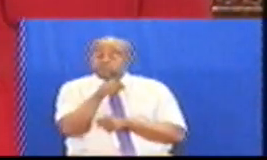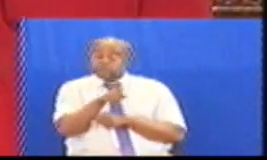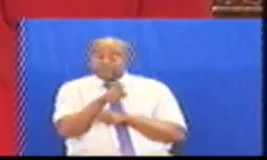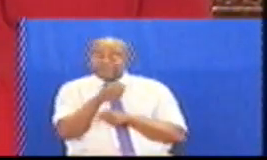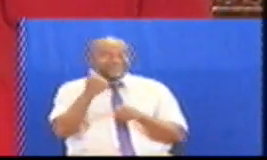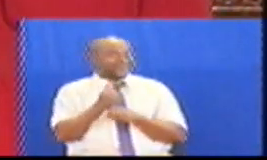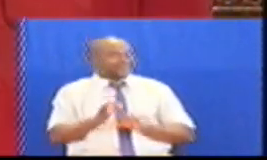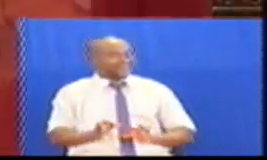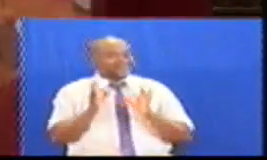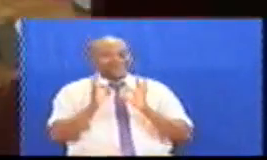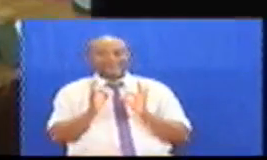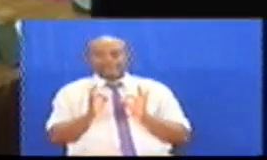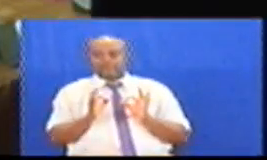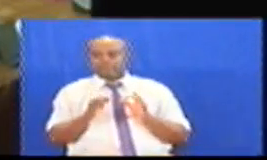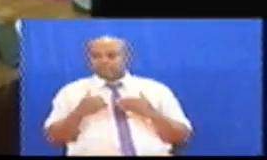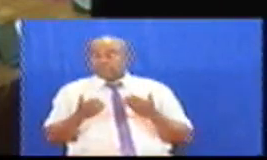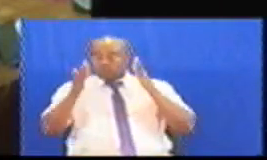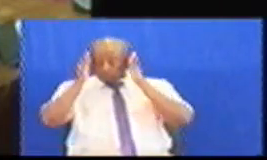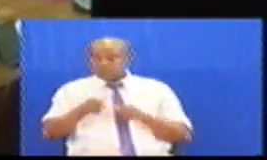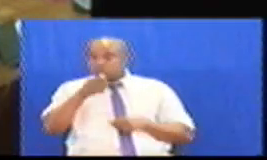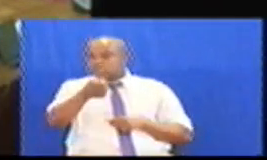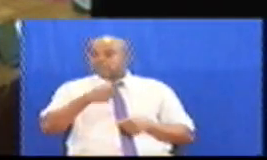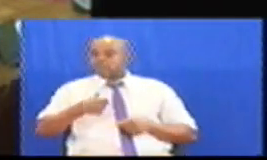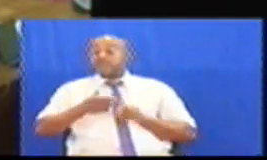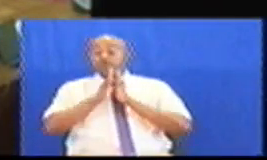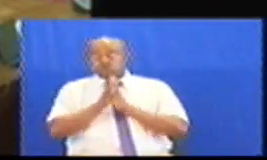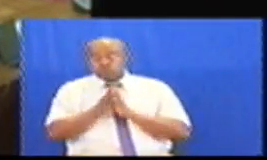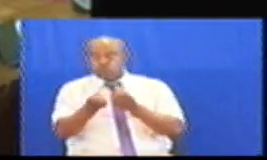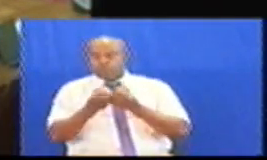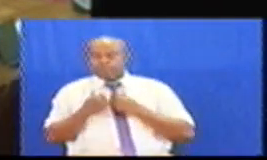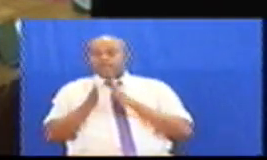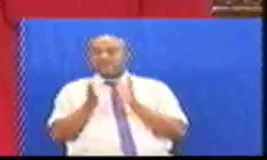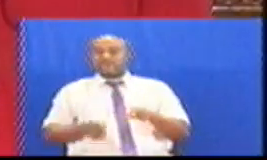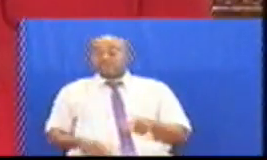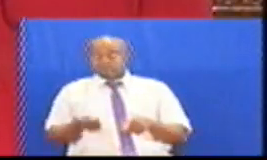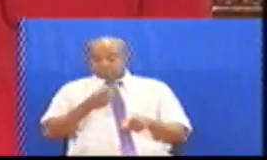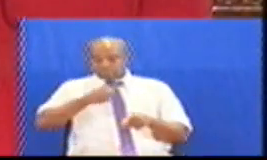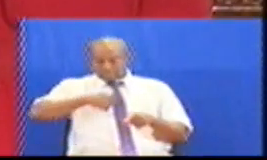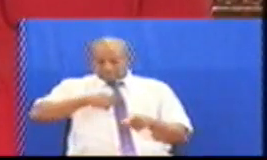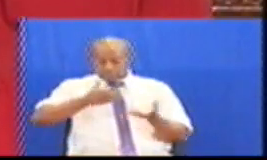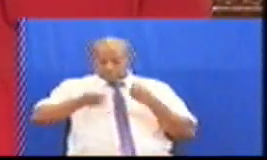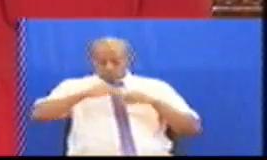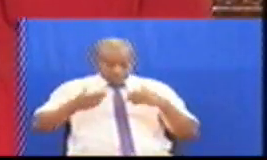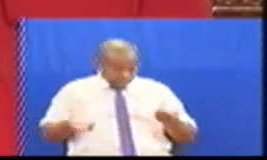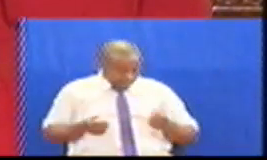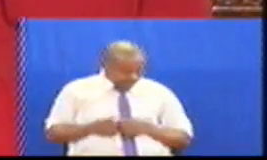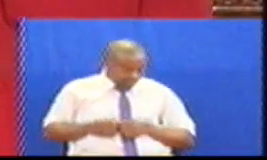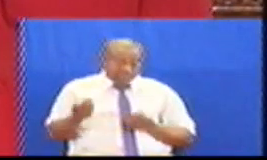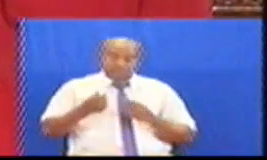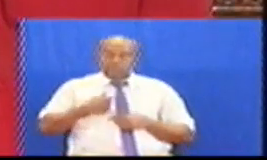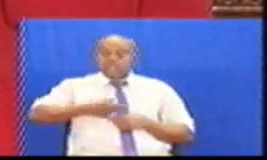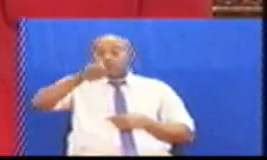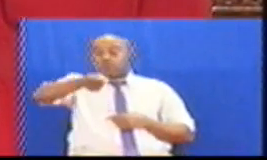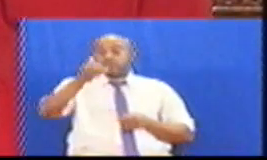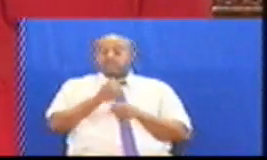job. Baada ya kusema hayo Mheshimiwa Speaker, na kushukuru sana kwa kunipa nafasi na mimi niweze kuchangia, lakini malizie kwa kuwapongeza sana kwa